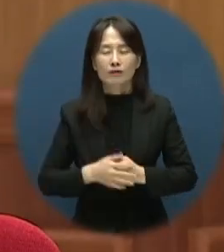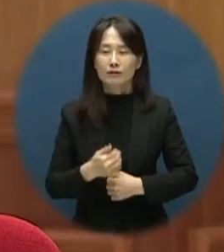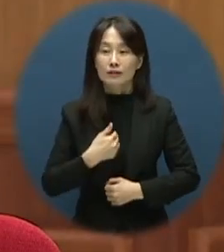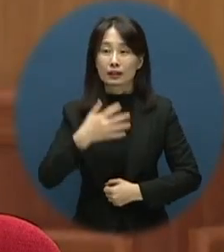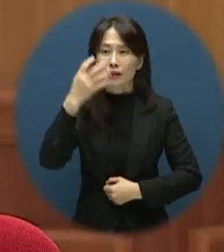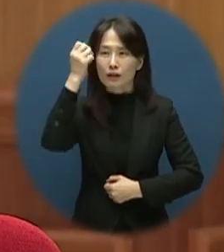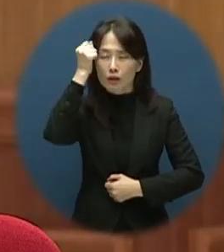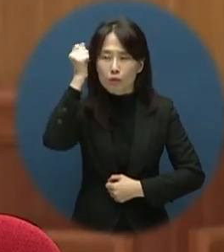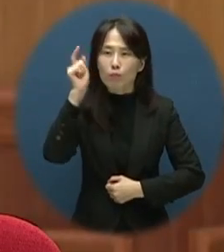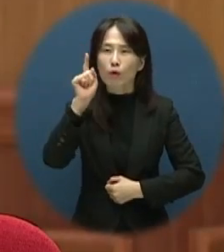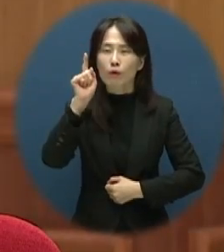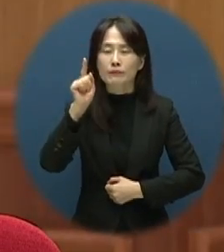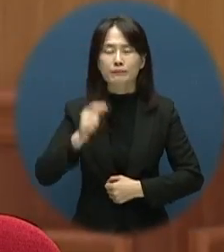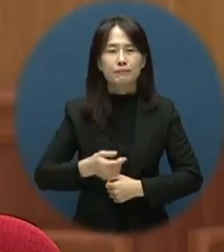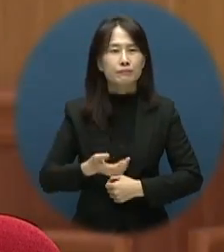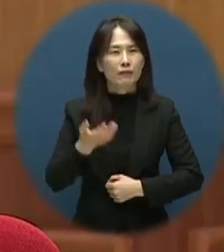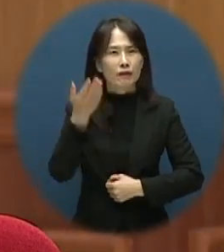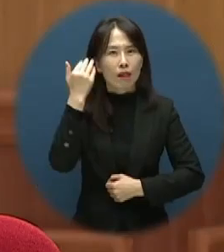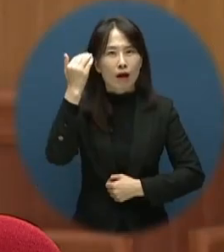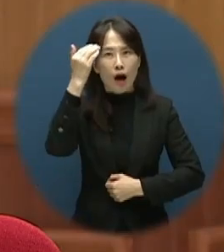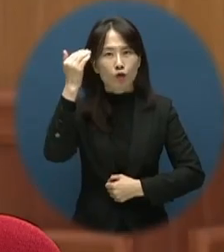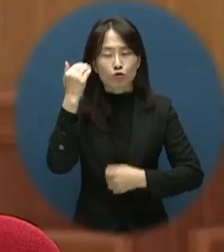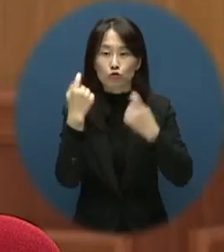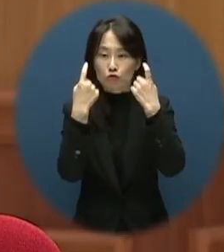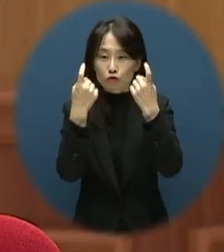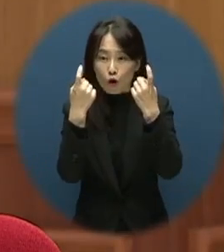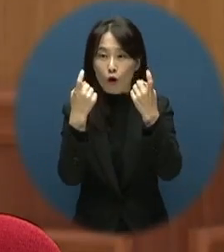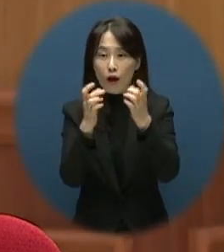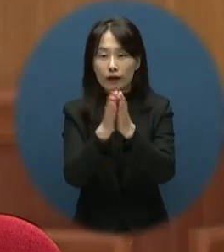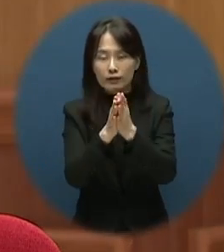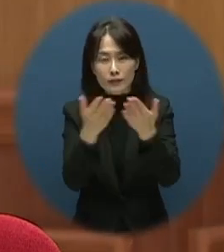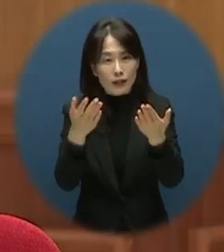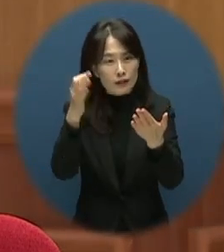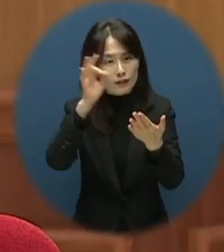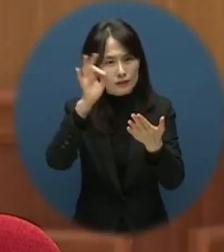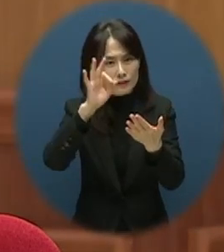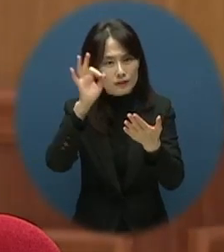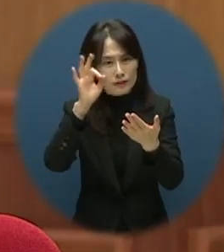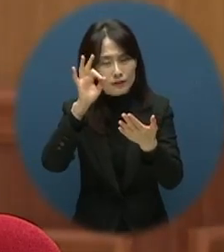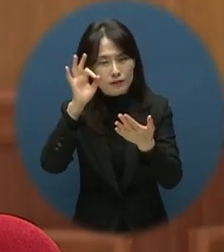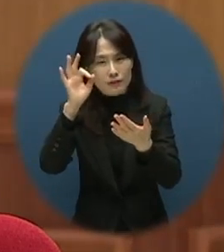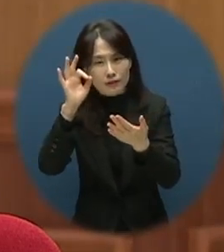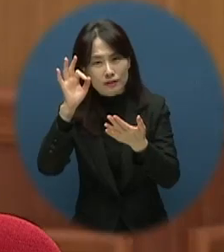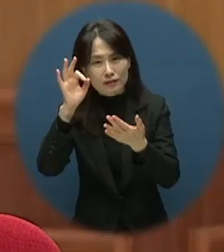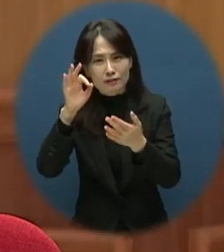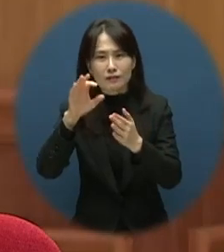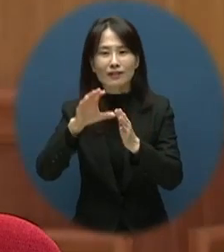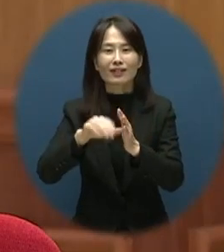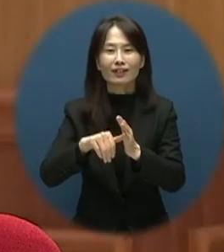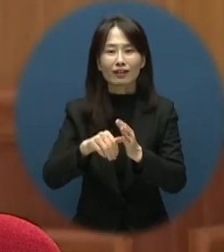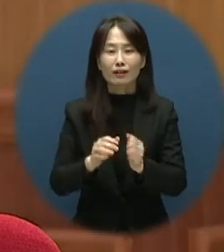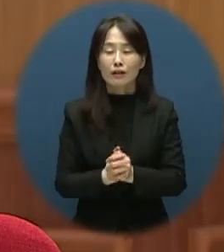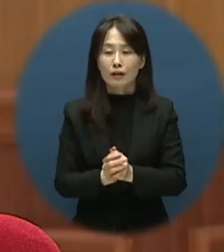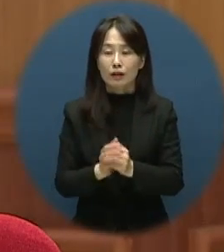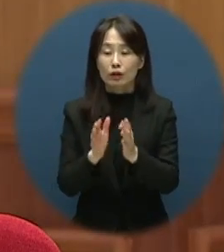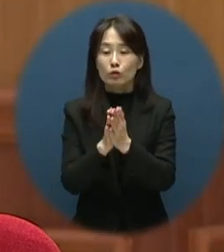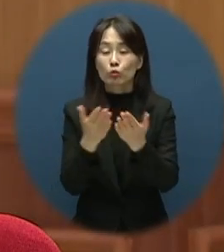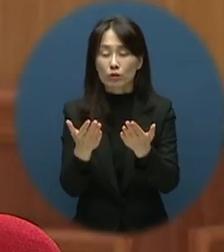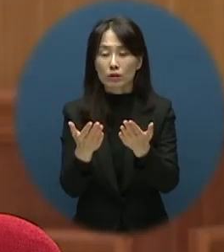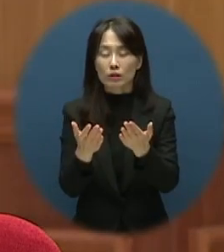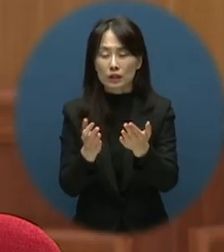기억나는데 그때 한국 뭐 여행 가이드나 찾아볼 때는 동네 저기 책방